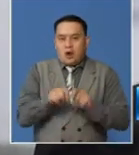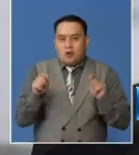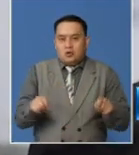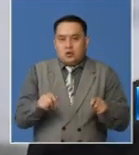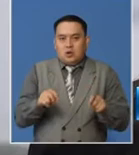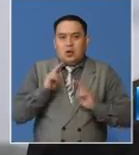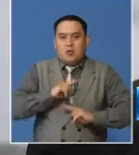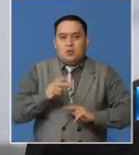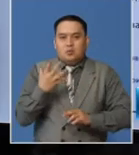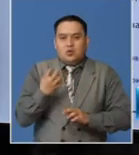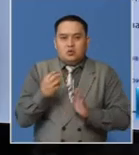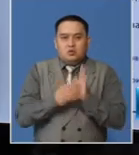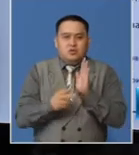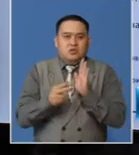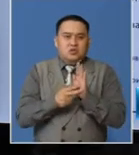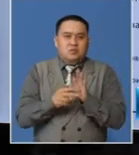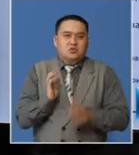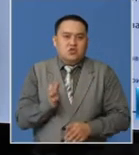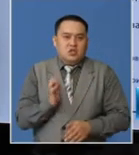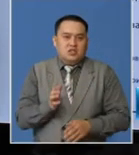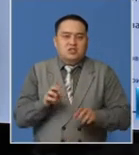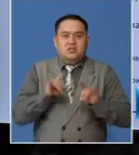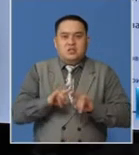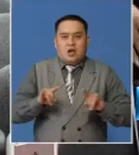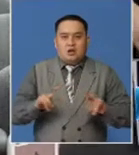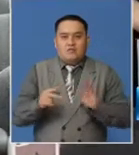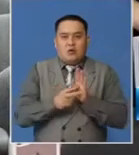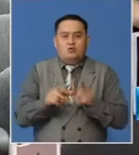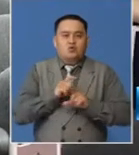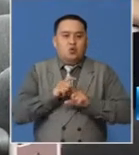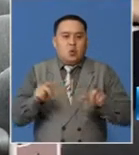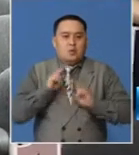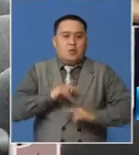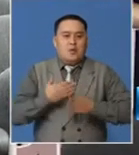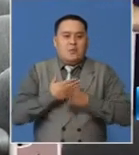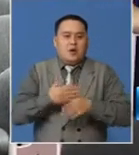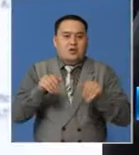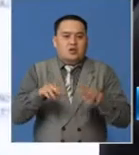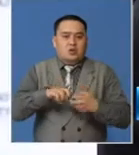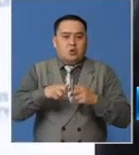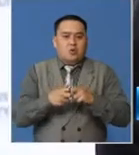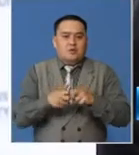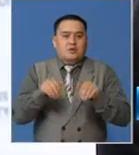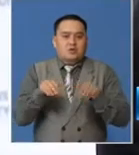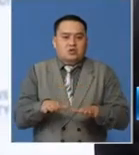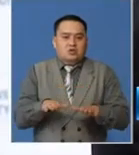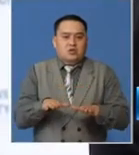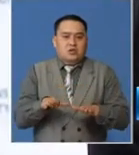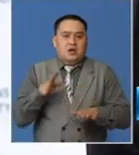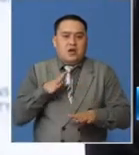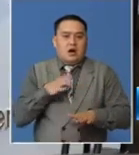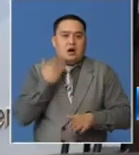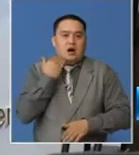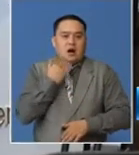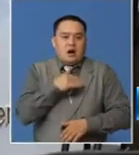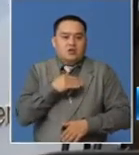и работают 597 частных детских садов и 8 школ. Эта работа помогает решить вопрос трехсменного обучения и улучшения качества